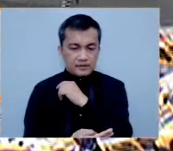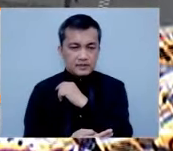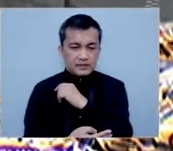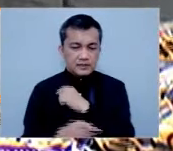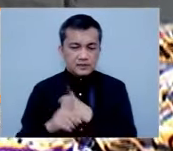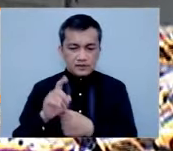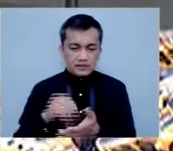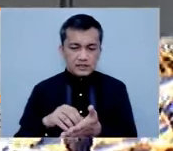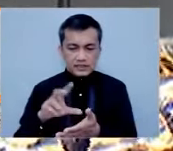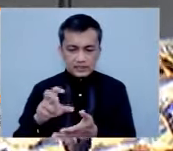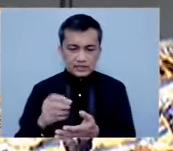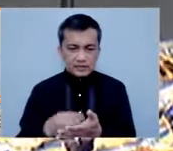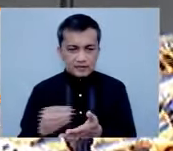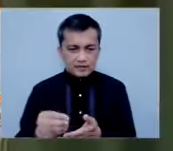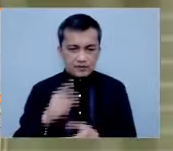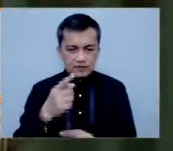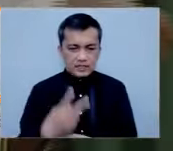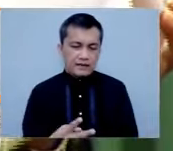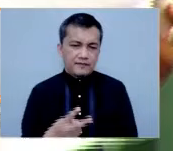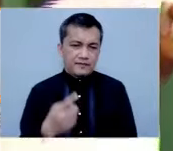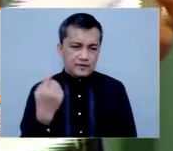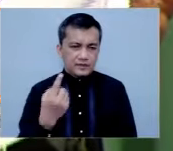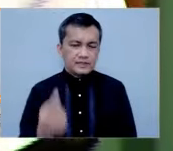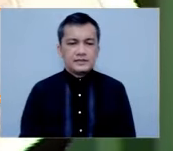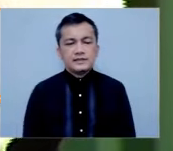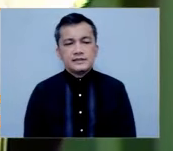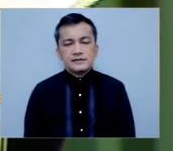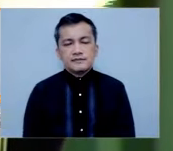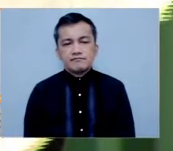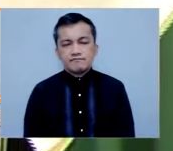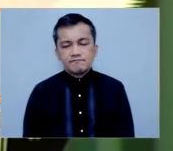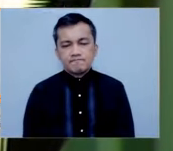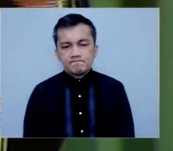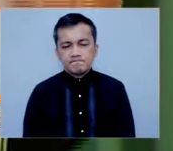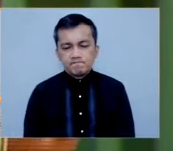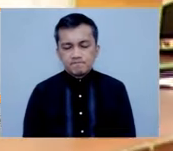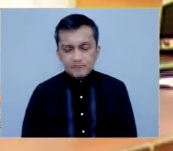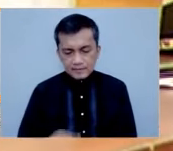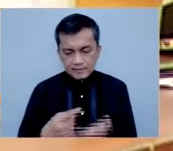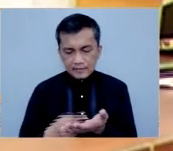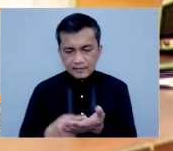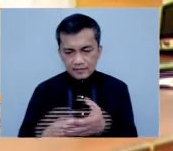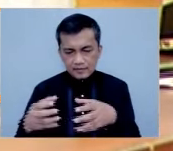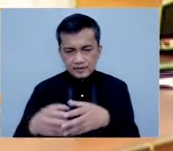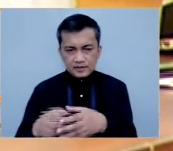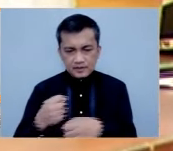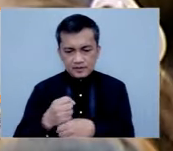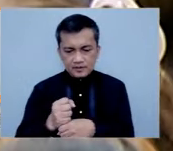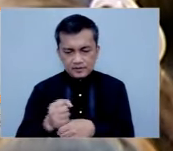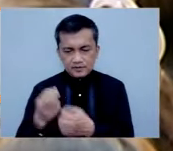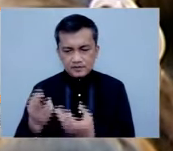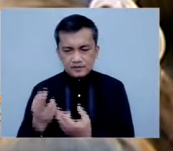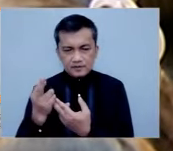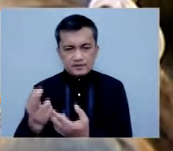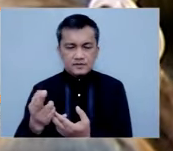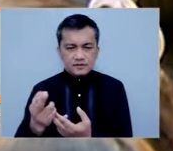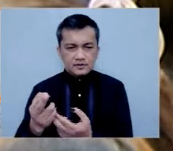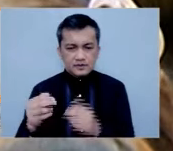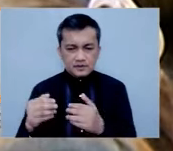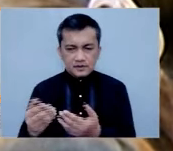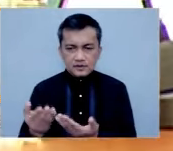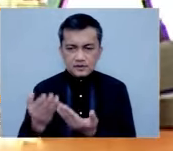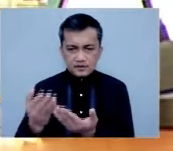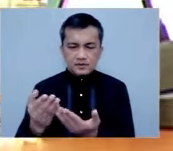1,300, nakakabili ng one half sack na lang po. Tatalakayin ito ng komite sa paggawa nila ng rekomendasyon sa isusumiting